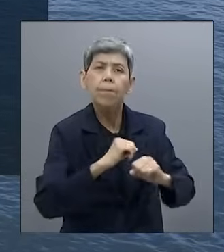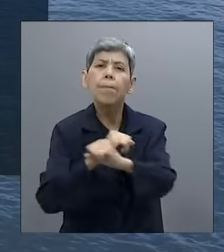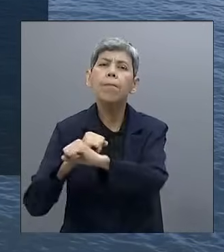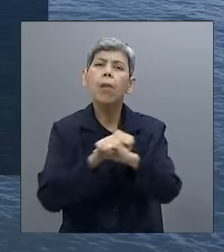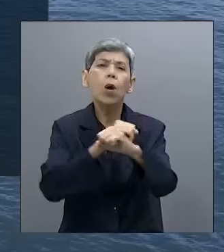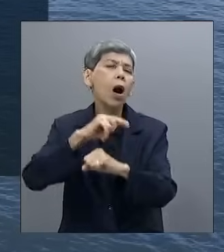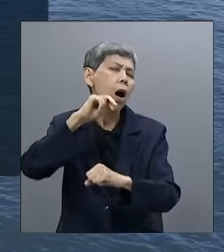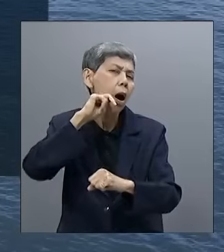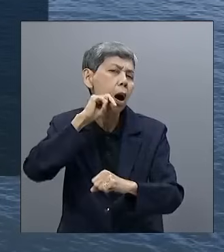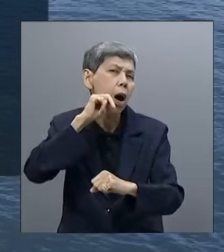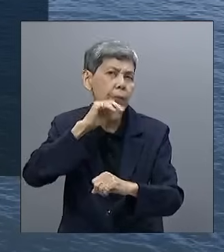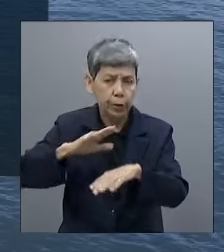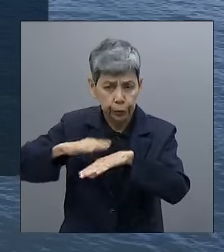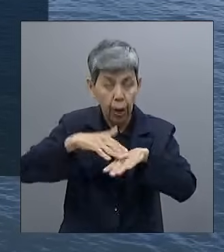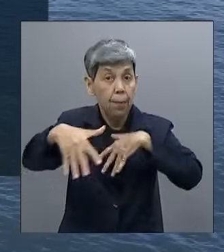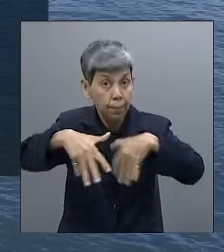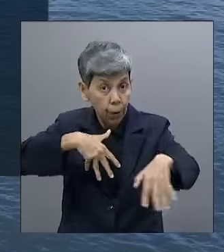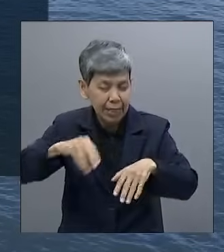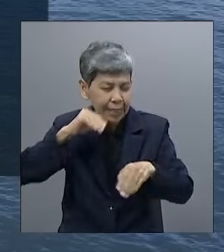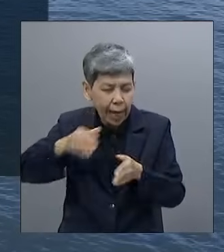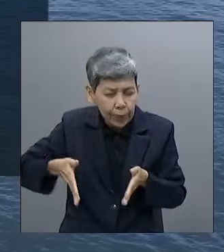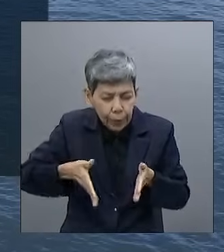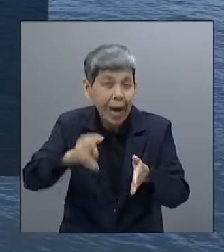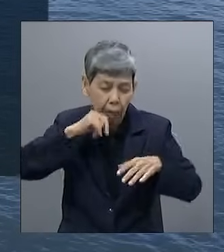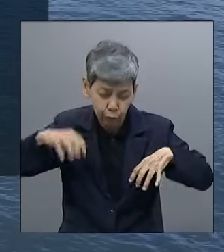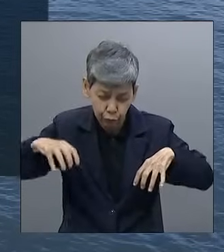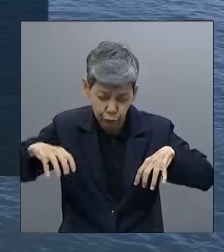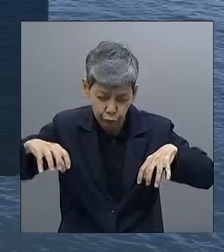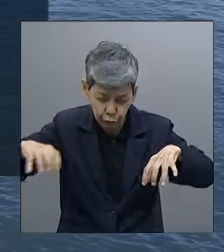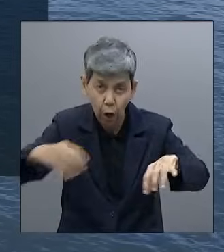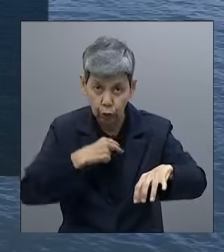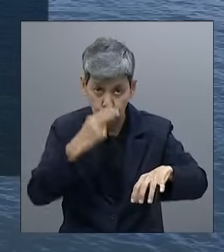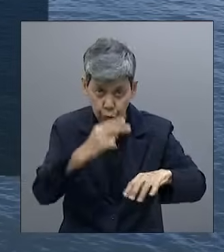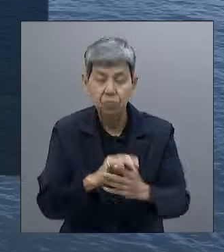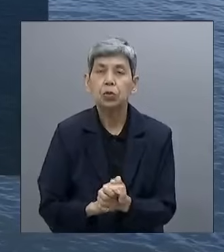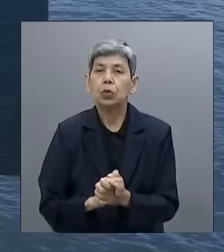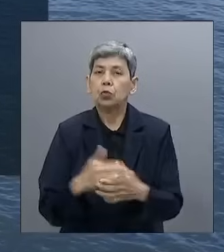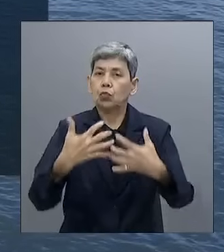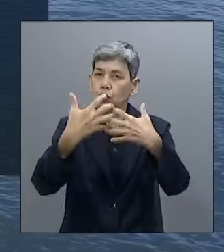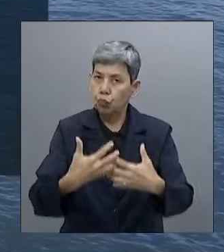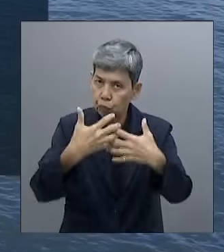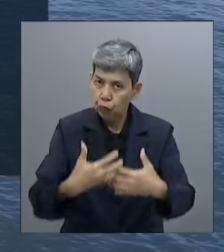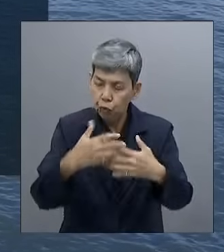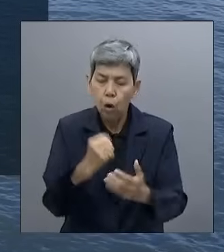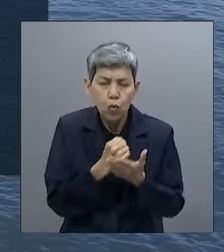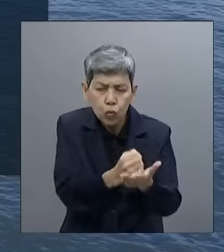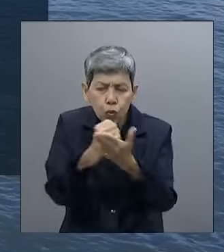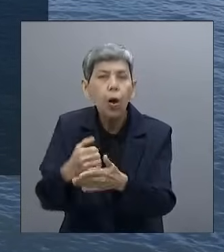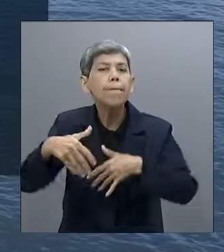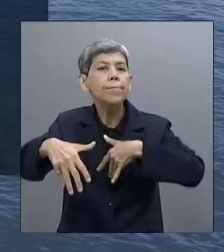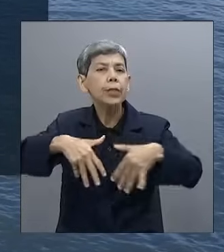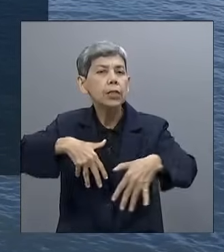ำริมแม่น้ำแจ้งเตือนประชาชนริมน้ำนอกแนวคันกั้นน้ำหรือว่าแนวฟันหลอเตรียมเครื่องจักรเครื่องมือพร้อมให้ความช่วยเหลือประชาช